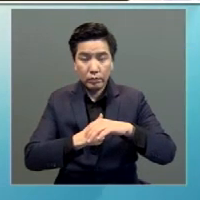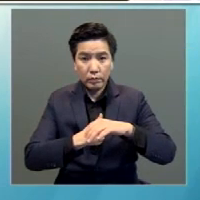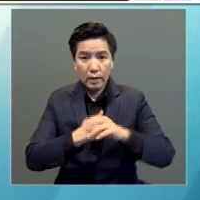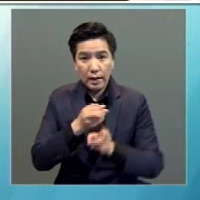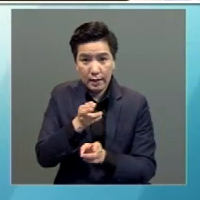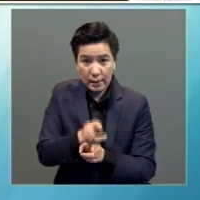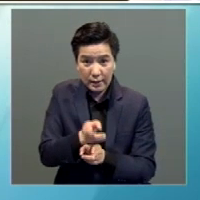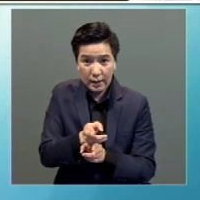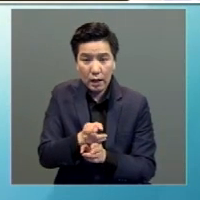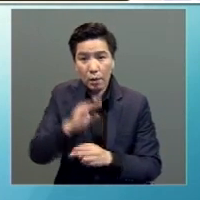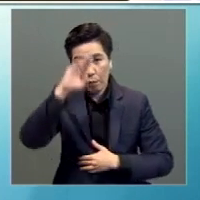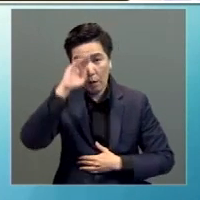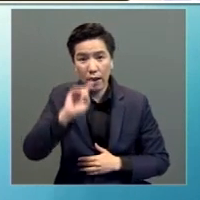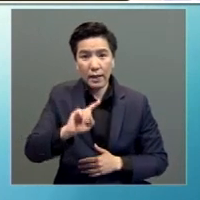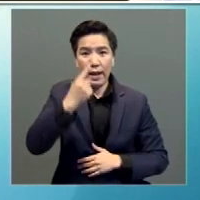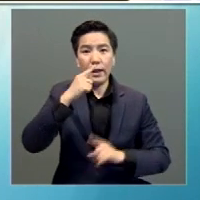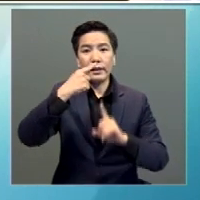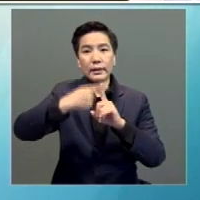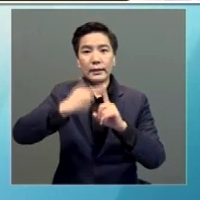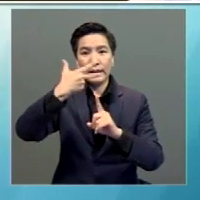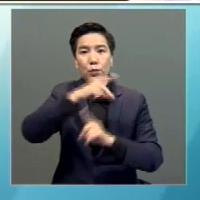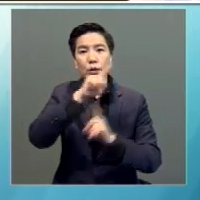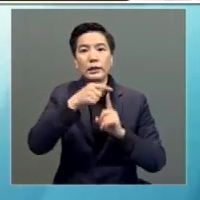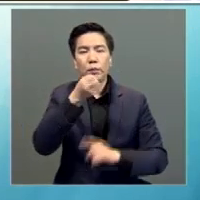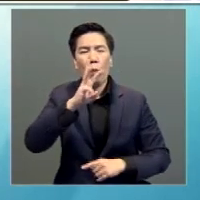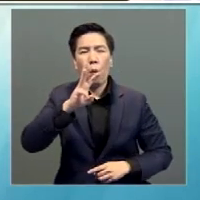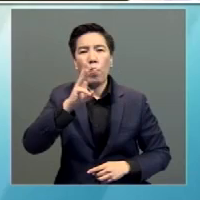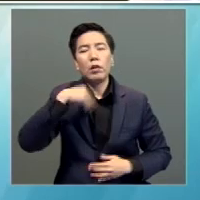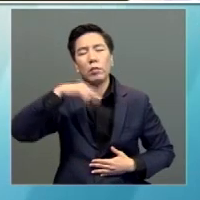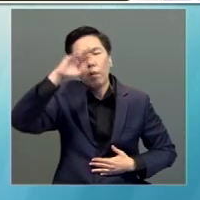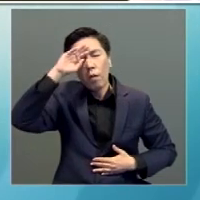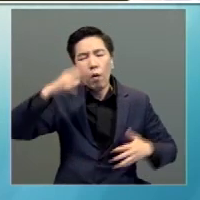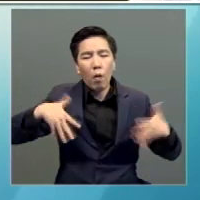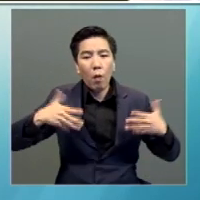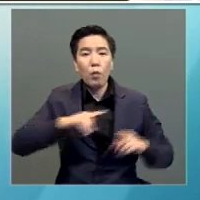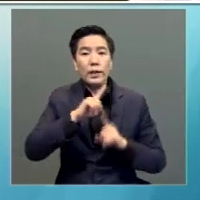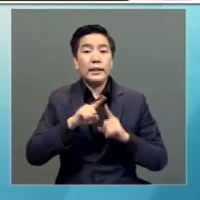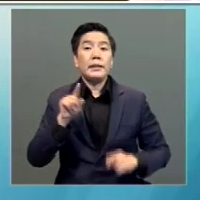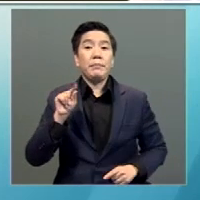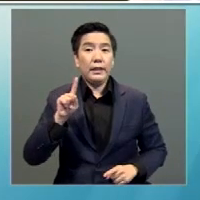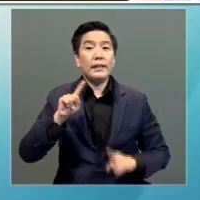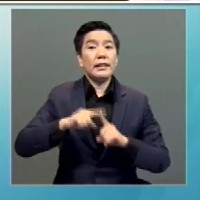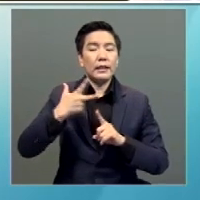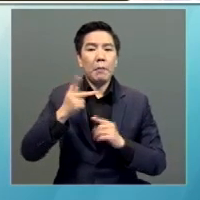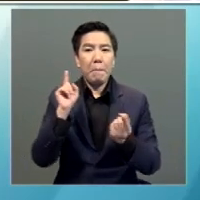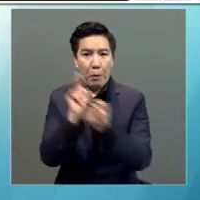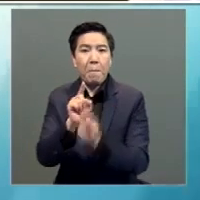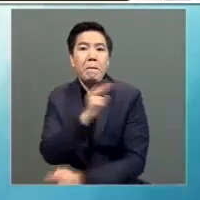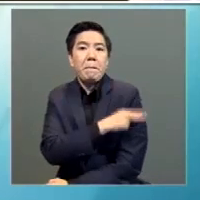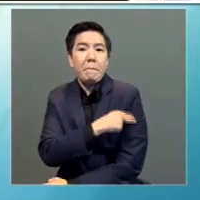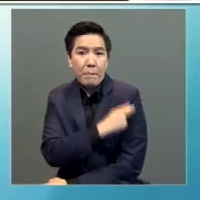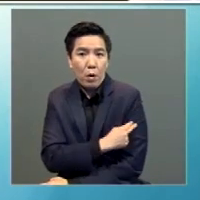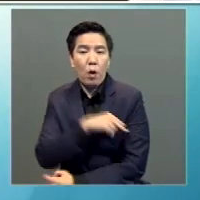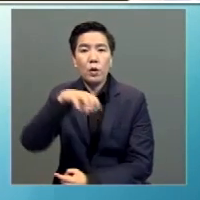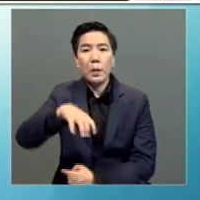เข้ามารักษานะครับป่วยวันแรกใน16มีนาคมด้วยอาการไข้แล้ว21มีนาคมก็มาพบแพทย์ที่โรงพ